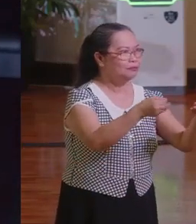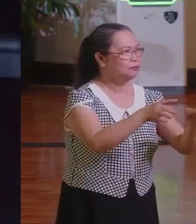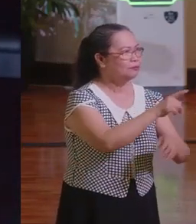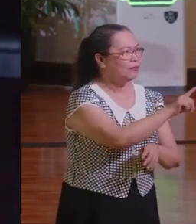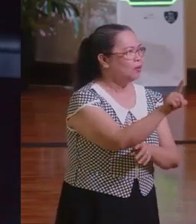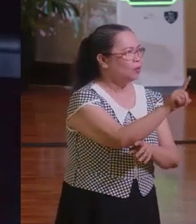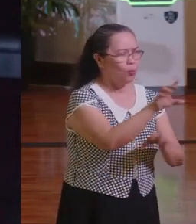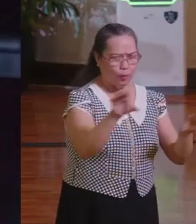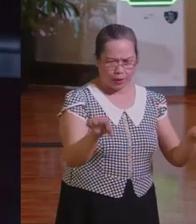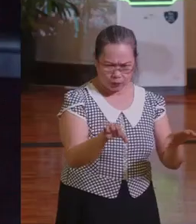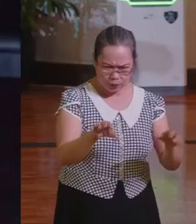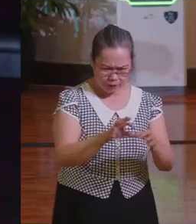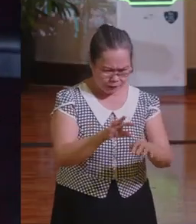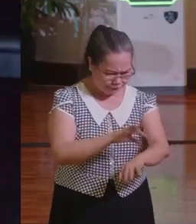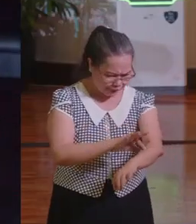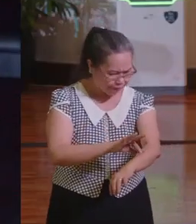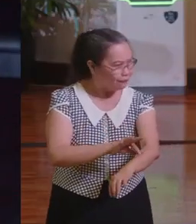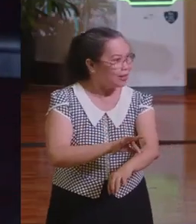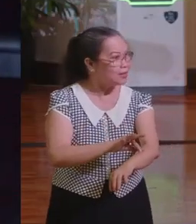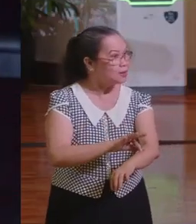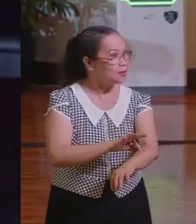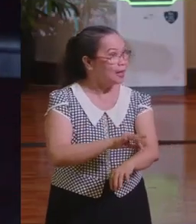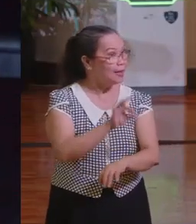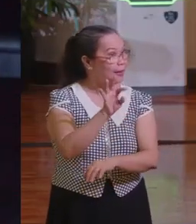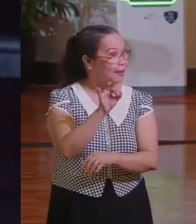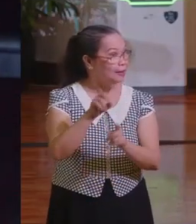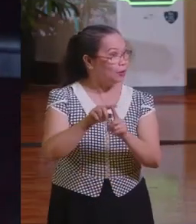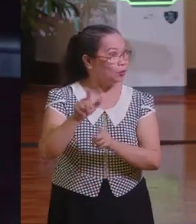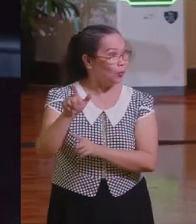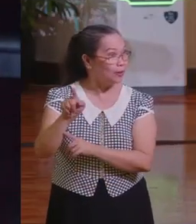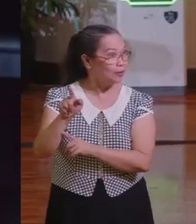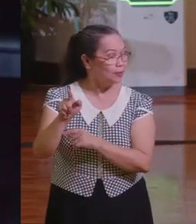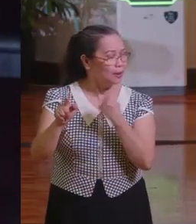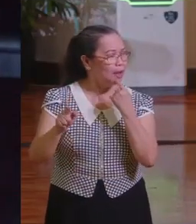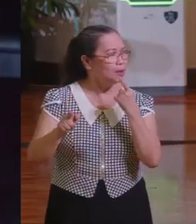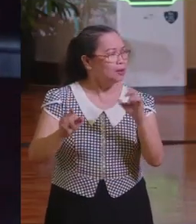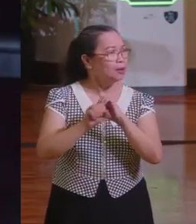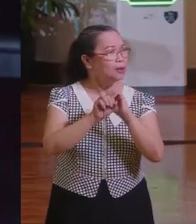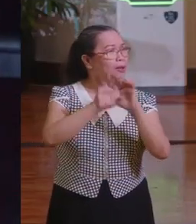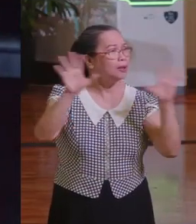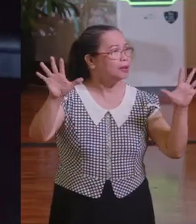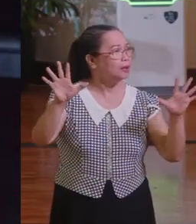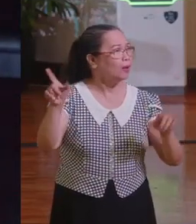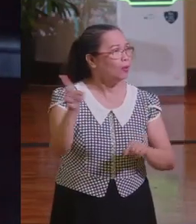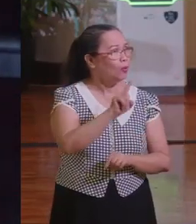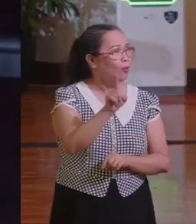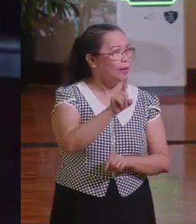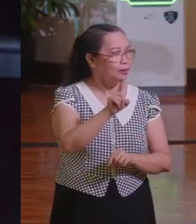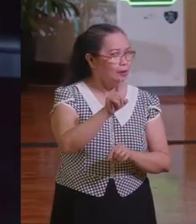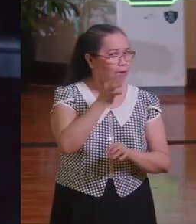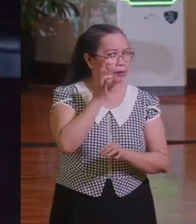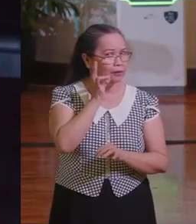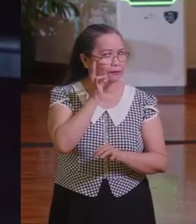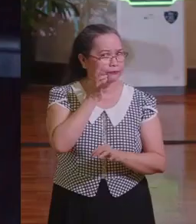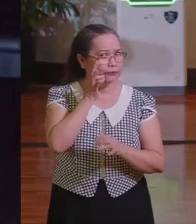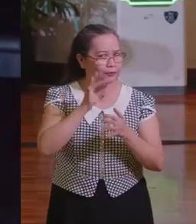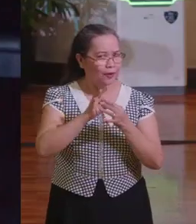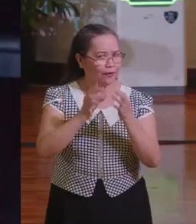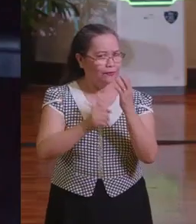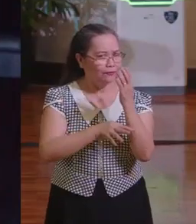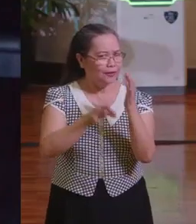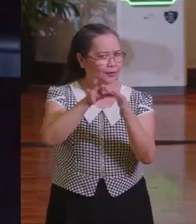mga works of the flesh, sa verses 19 to 21, at kanyang nilinaw kung ano ang fruit of the Spirit sa verses 22